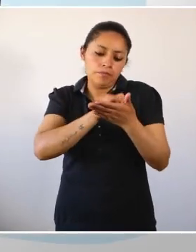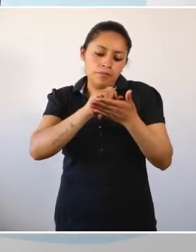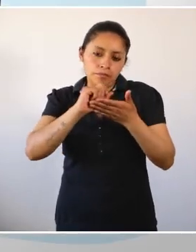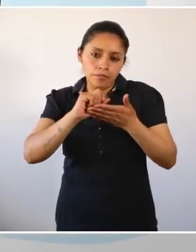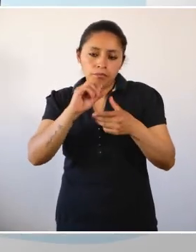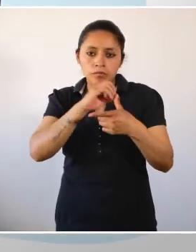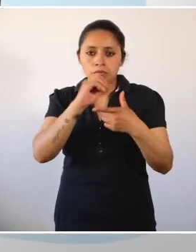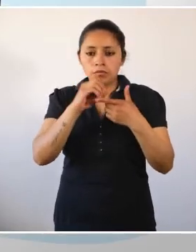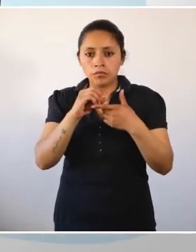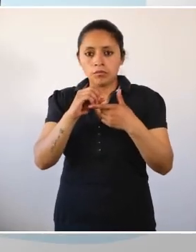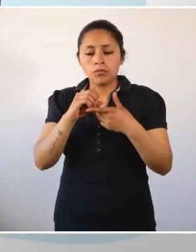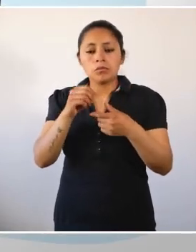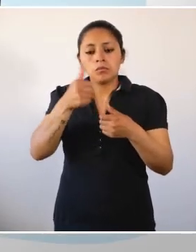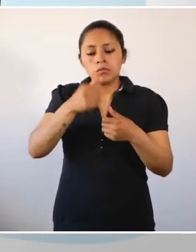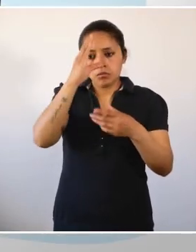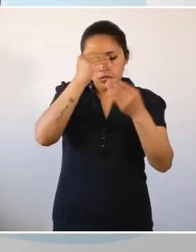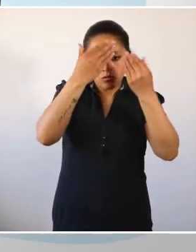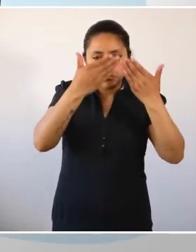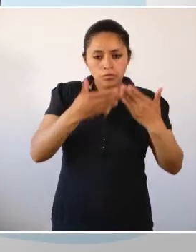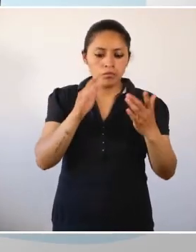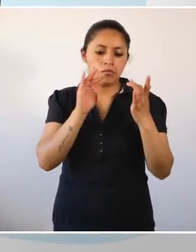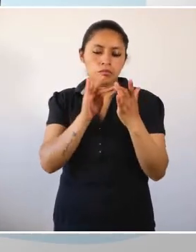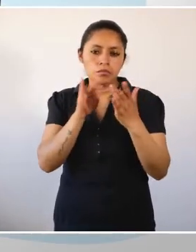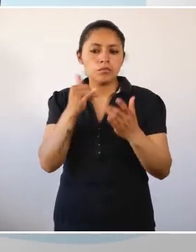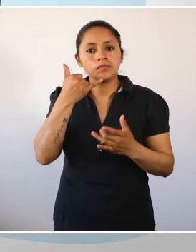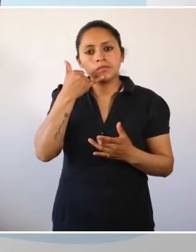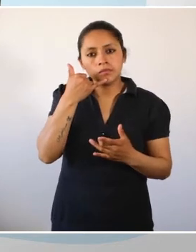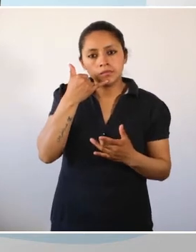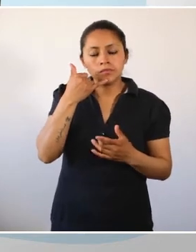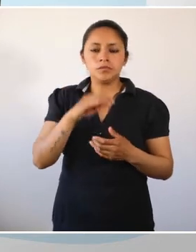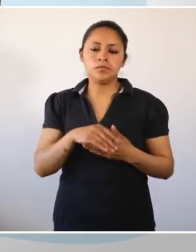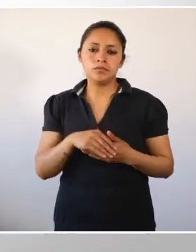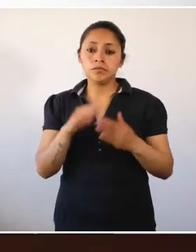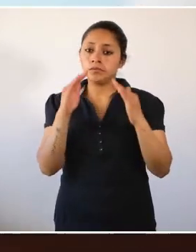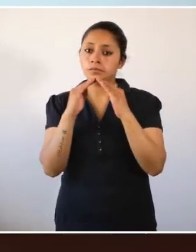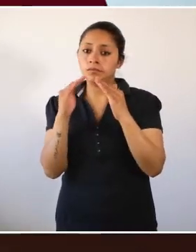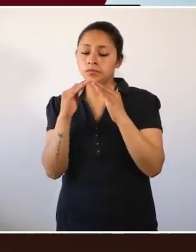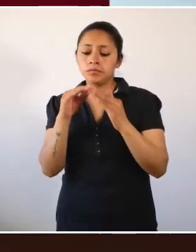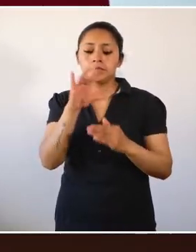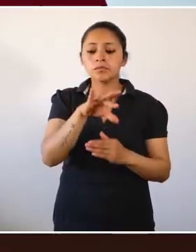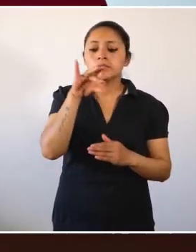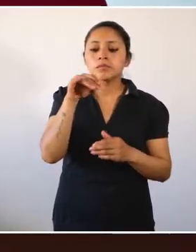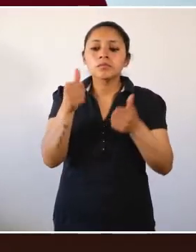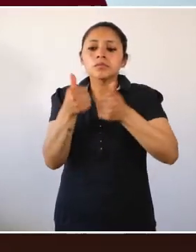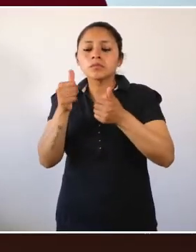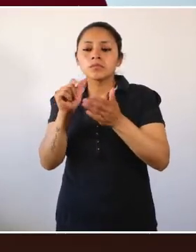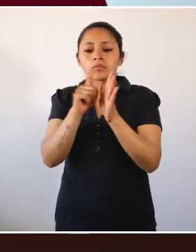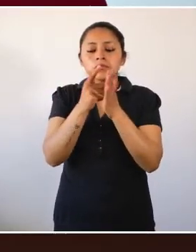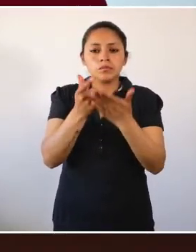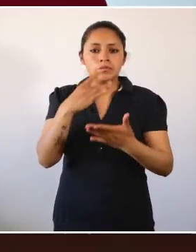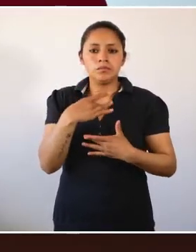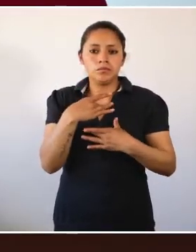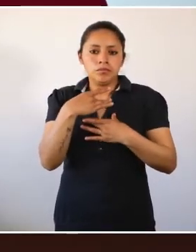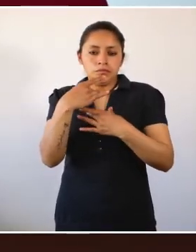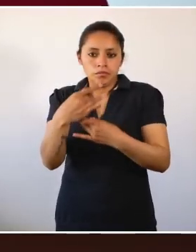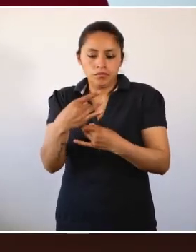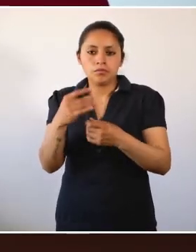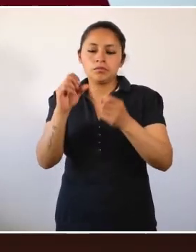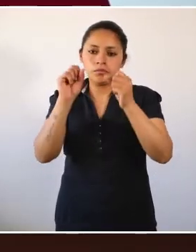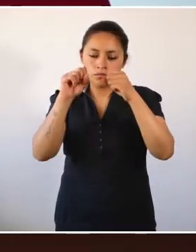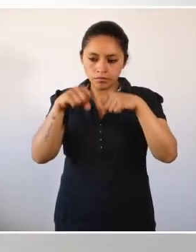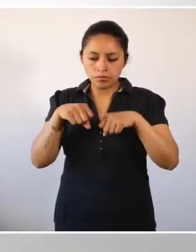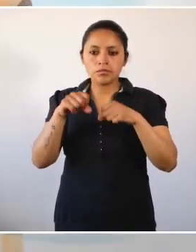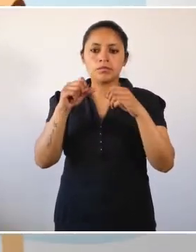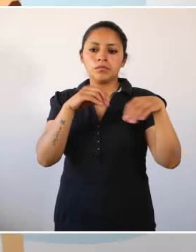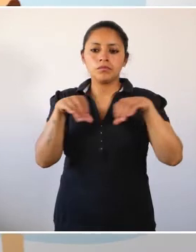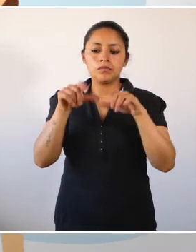isto personajes ukanakats kuna askina kanis ukapankaja sarawi nakasarhamat uñancha isto ukanaks